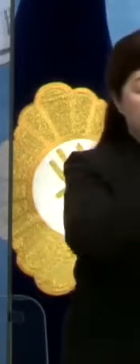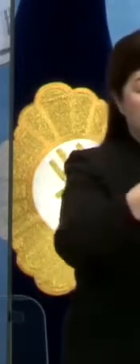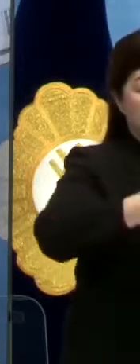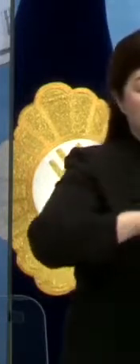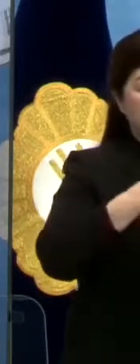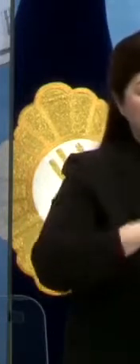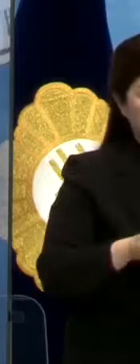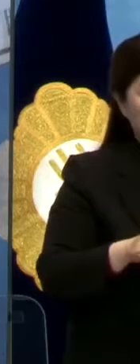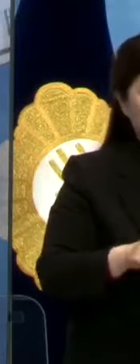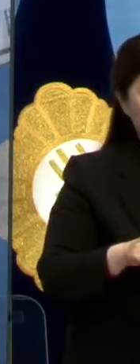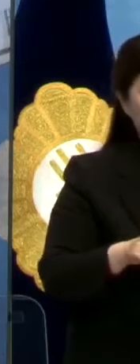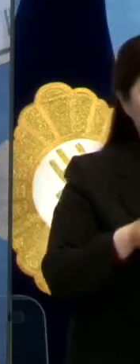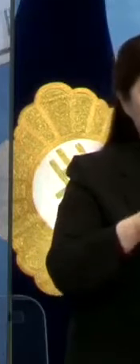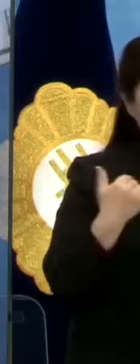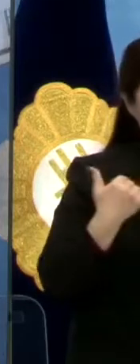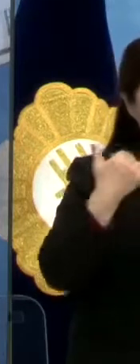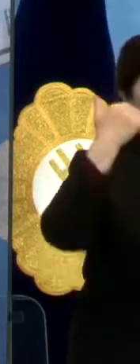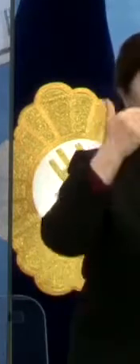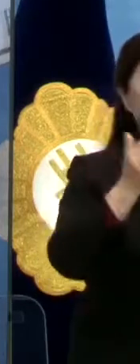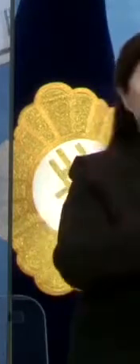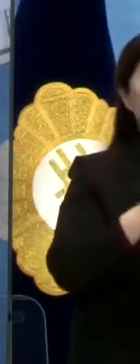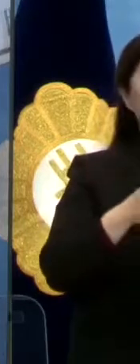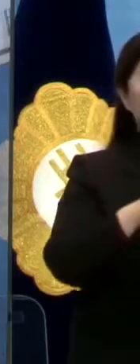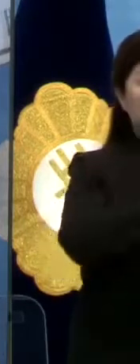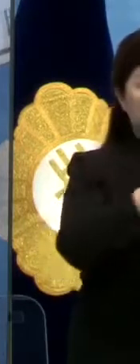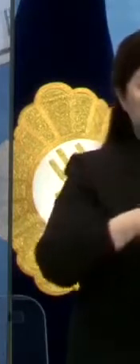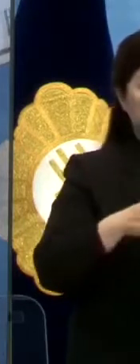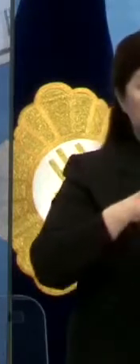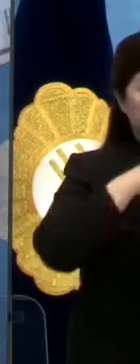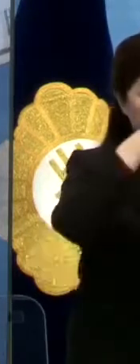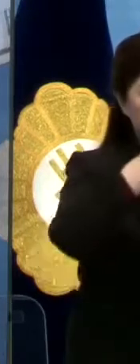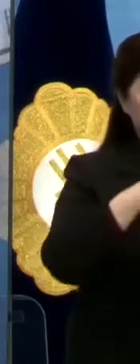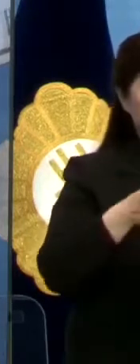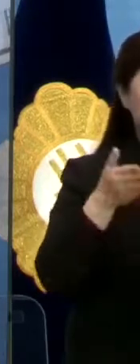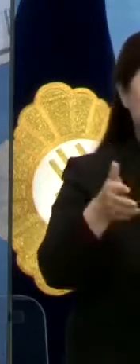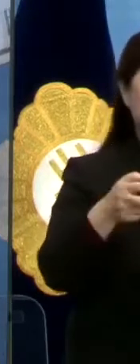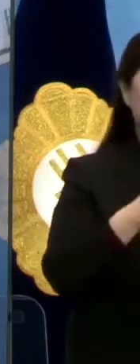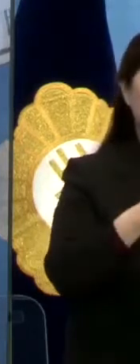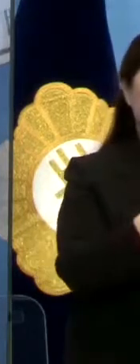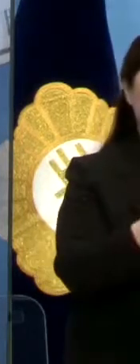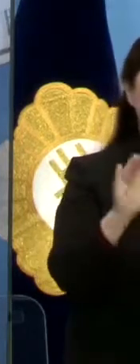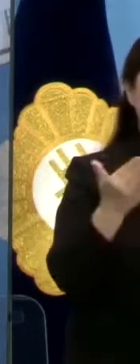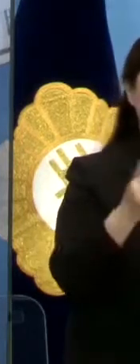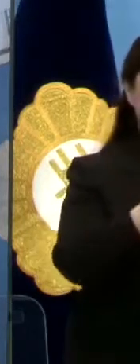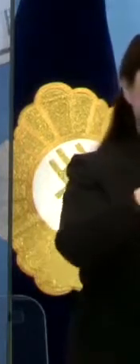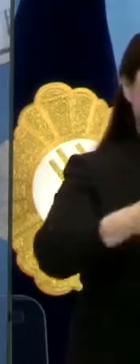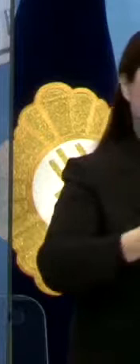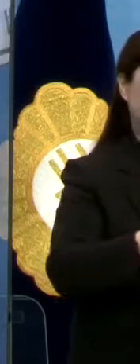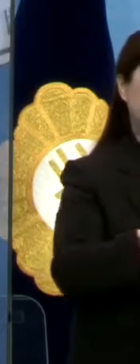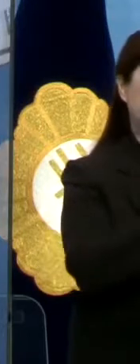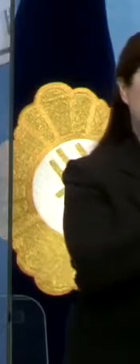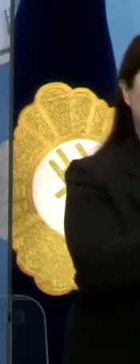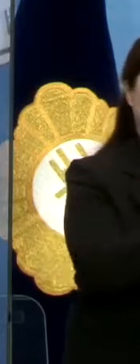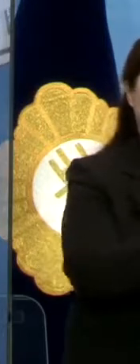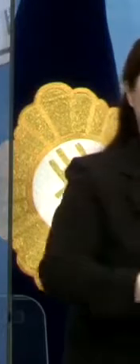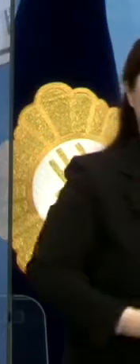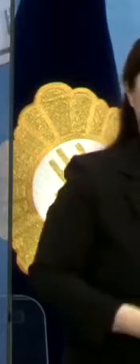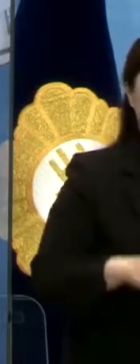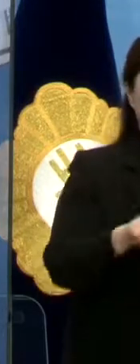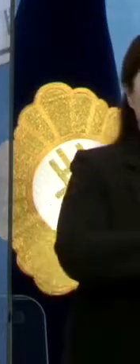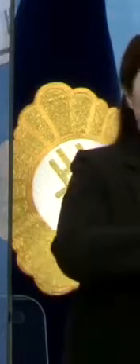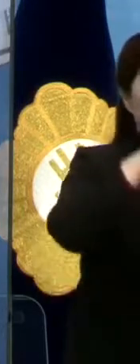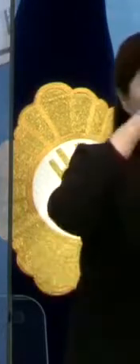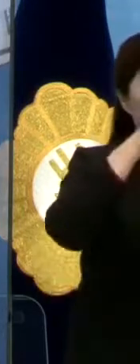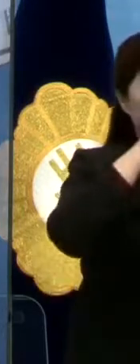간호사와 전문 의료인이 되어 이들의 유산을 이어가고 있다 라고 말했습니다. 특별히